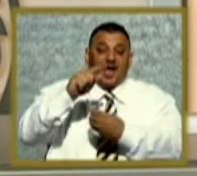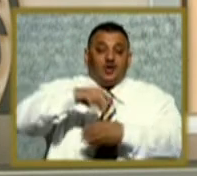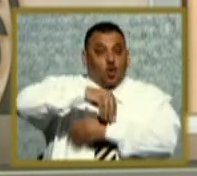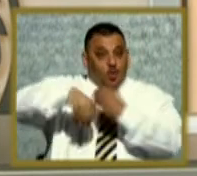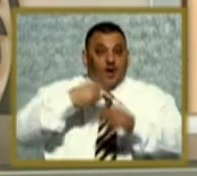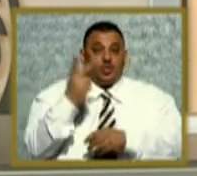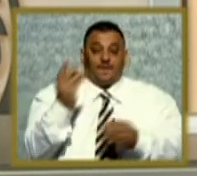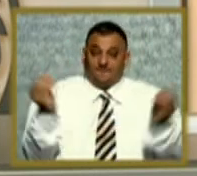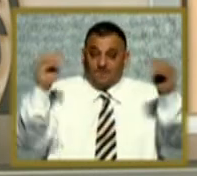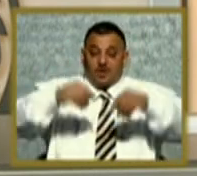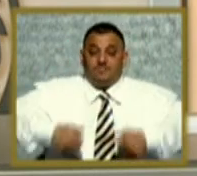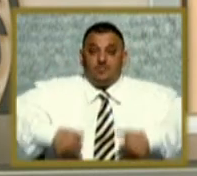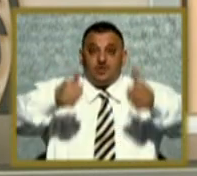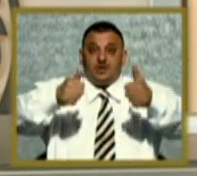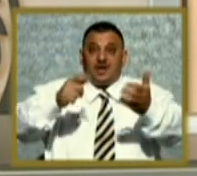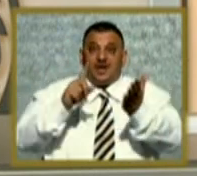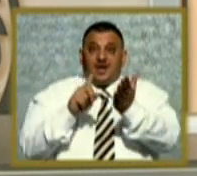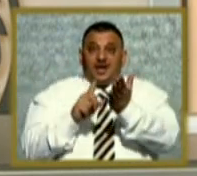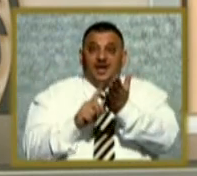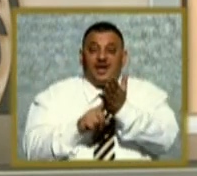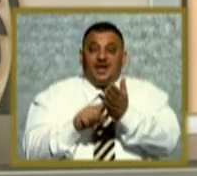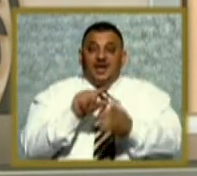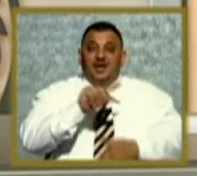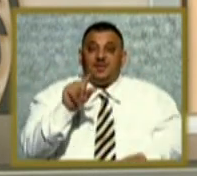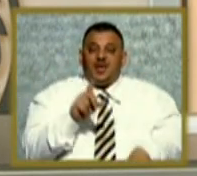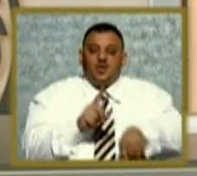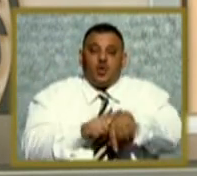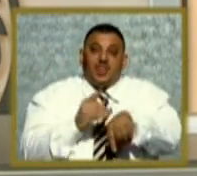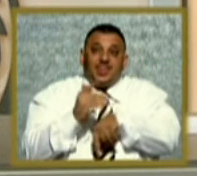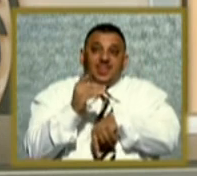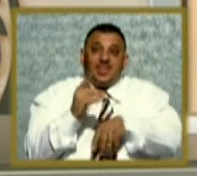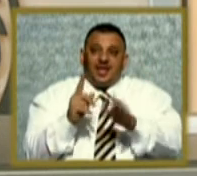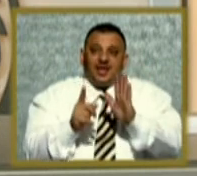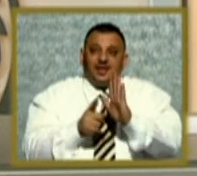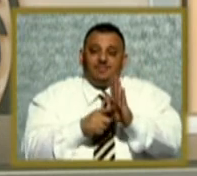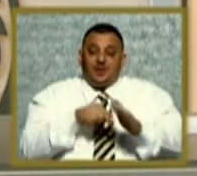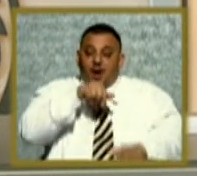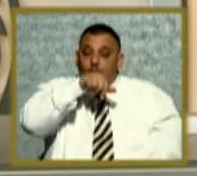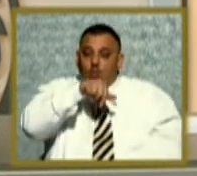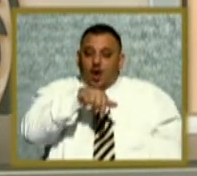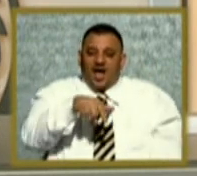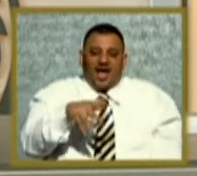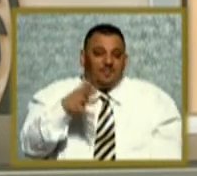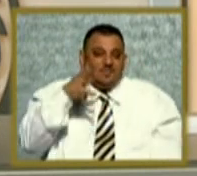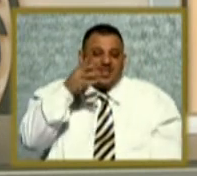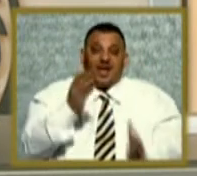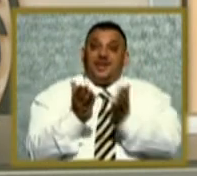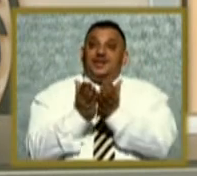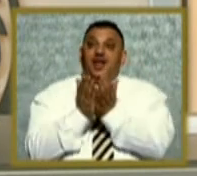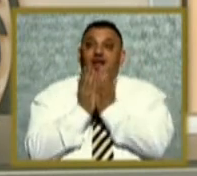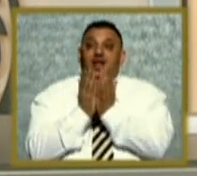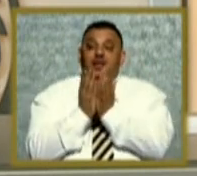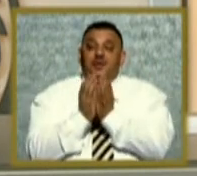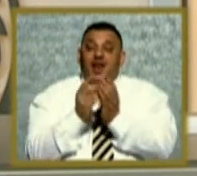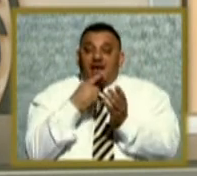طلوع الشمس؟ وتسأل عن يعني المقدار في ذلك. أختي الفاضلة، ورد عن النبي عليه الصلاة والسلام وحسنه